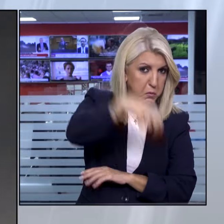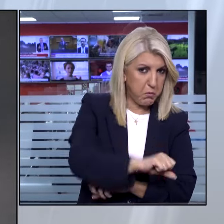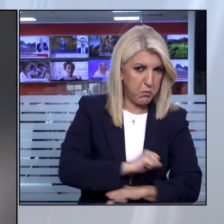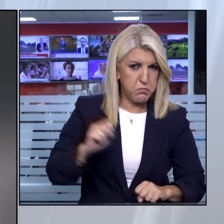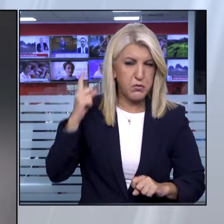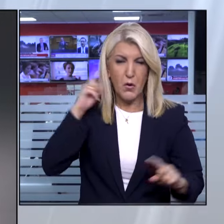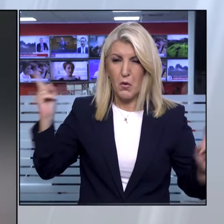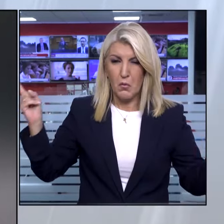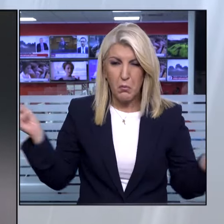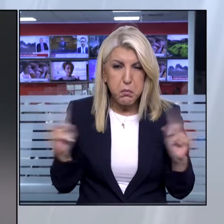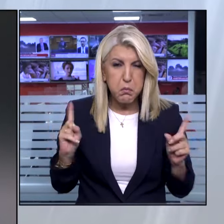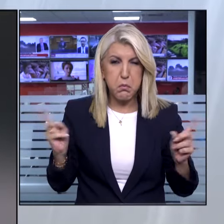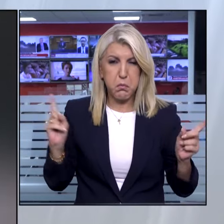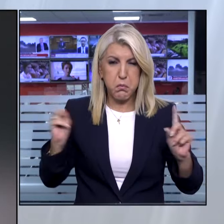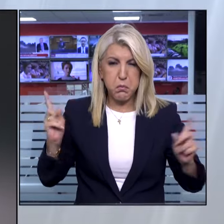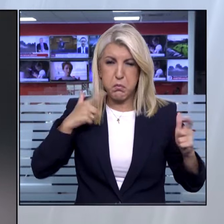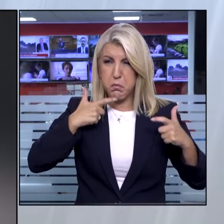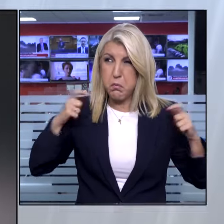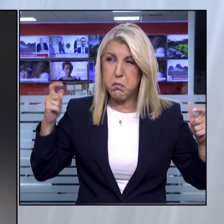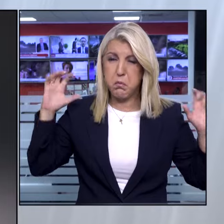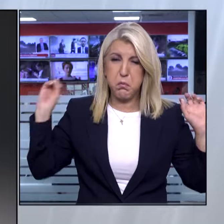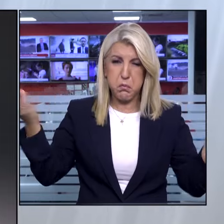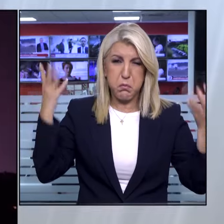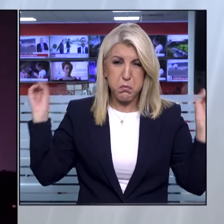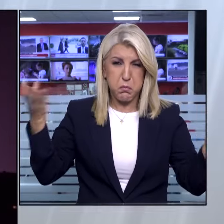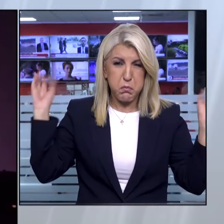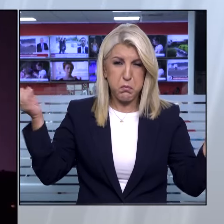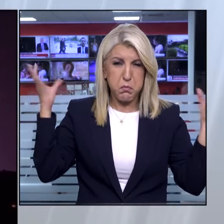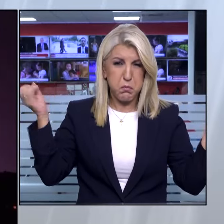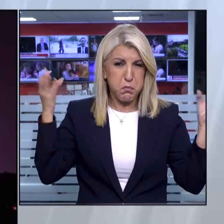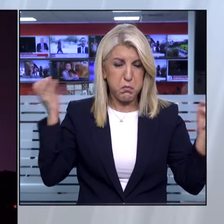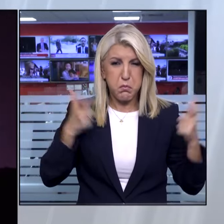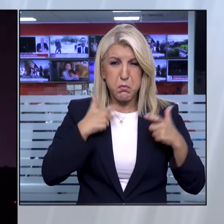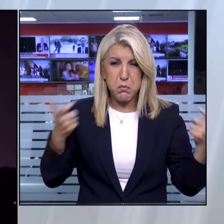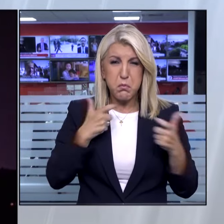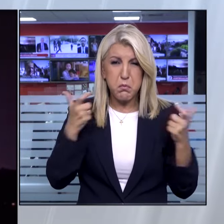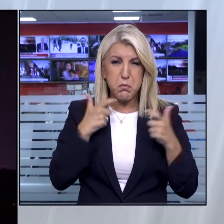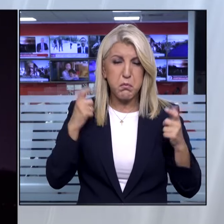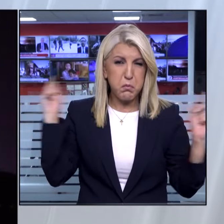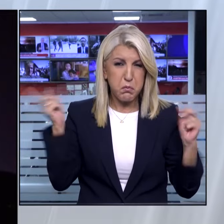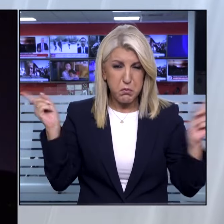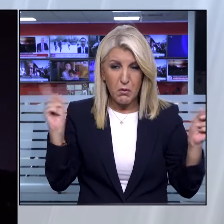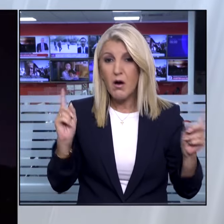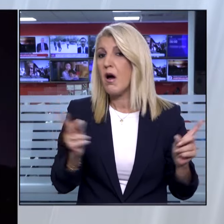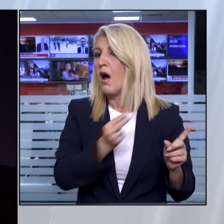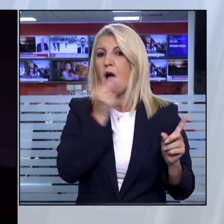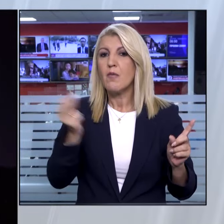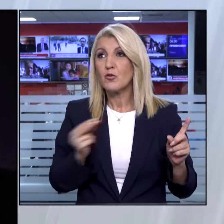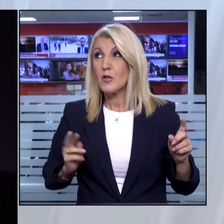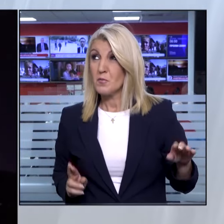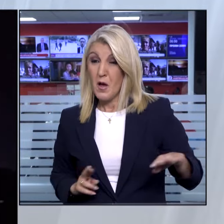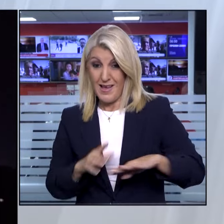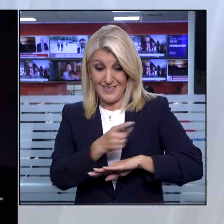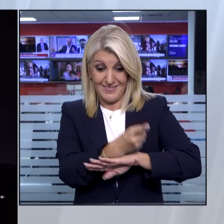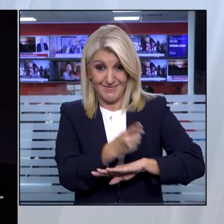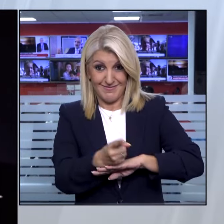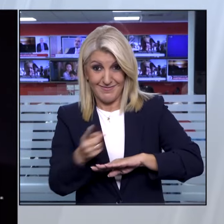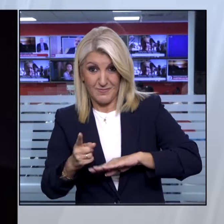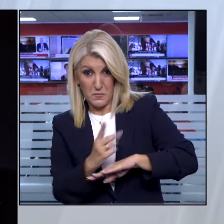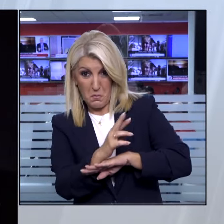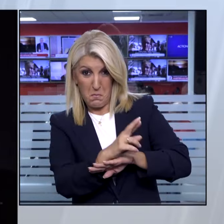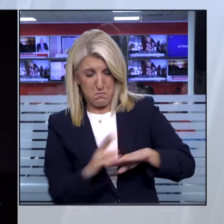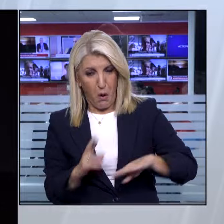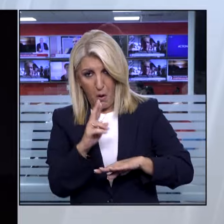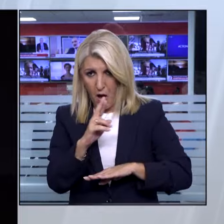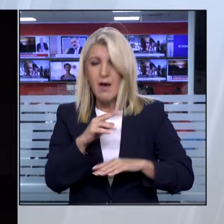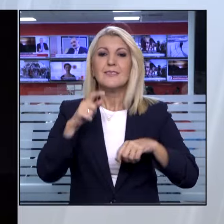τη διάρκεια της νύχτας στις πόλεις του Βορείου Ισραήλ. Μερικές ρουκέτες διαπέρασαν το σιδερένιο θόλο και έπληξαν περιοχές